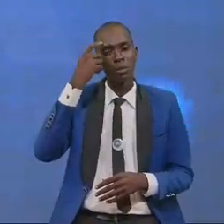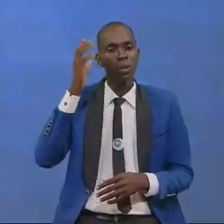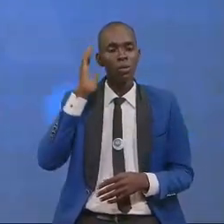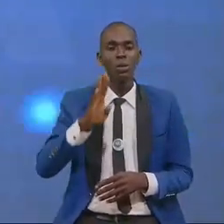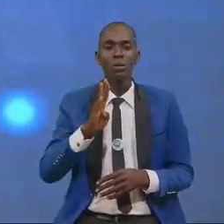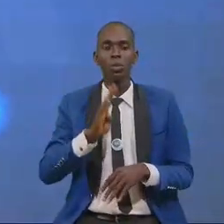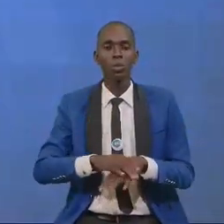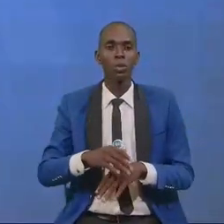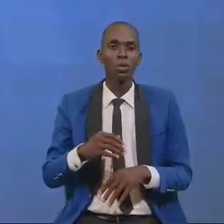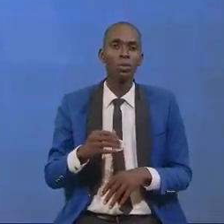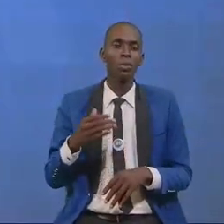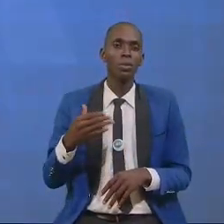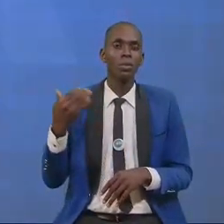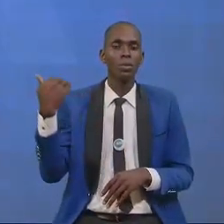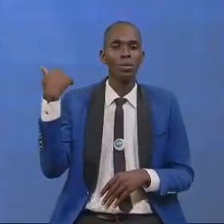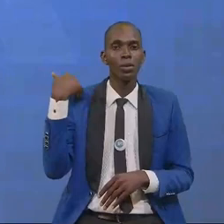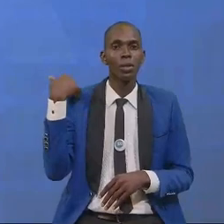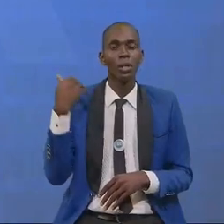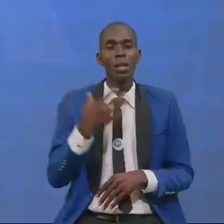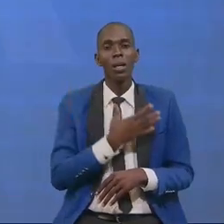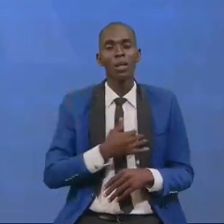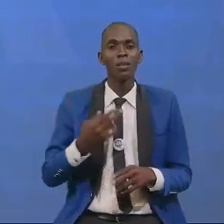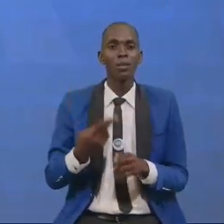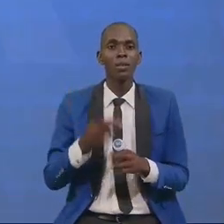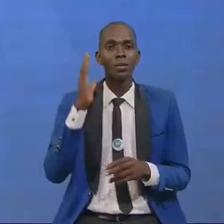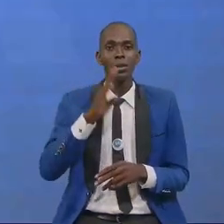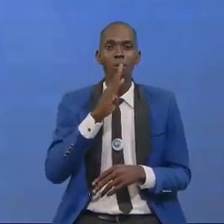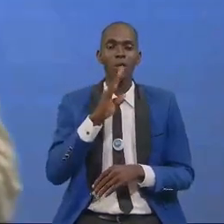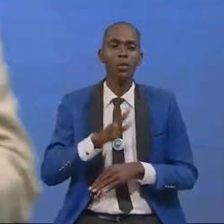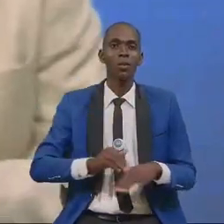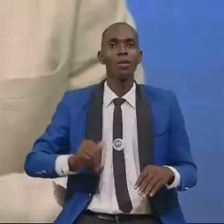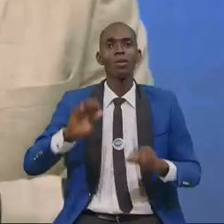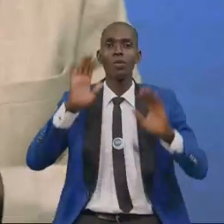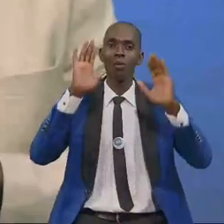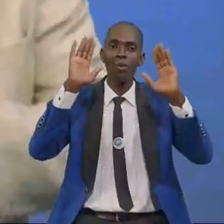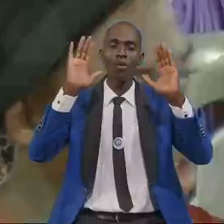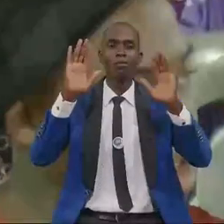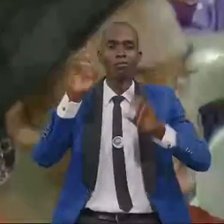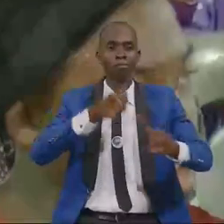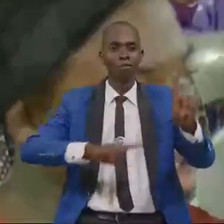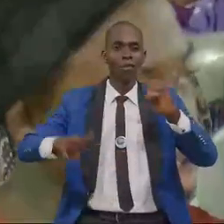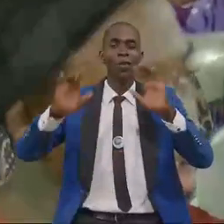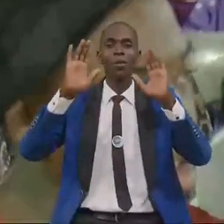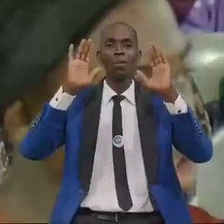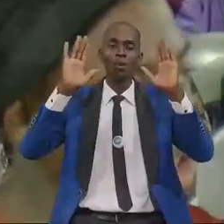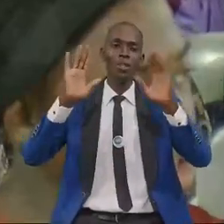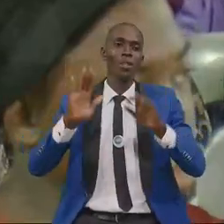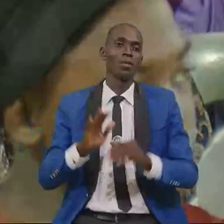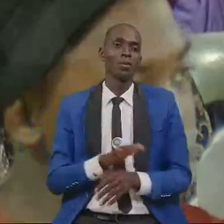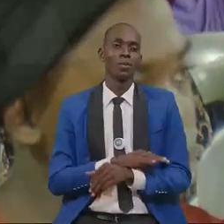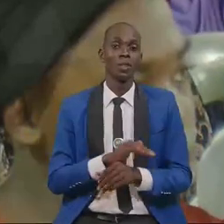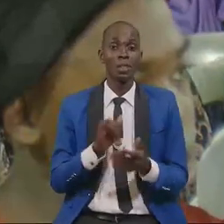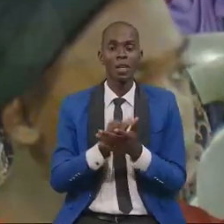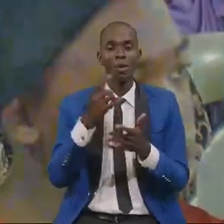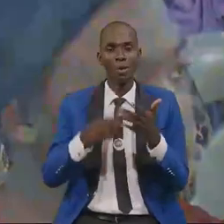sur son épaule son OS sera on l'appellera admirable crier admirable c'est ce qui va